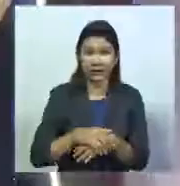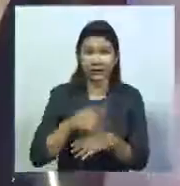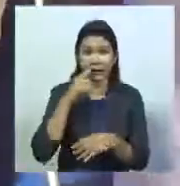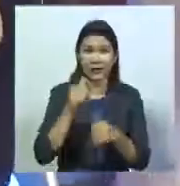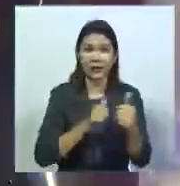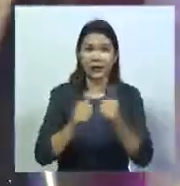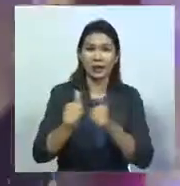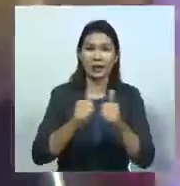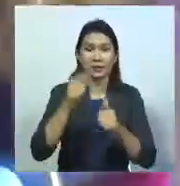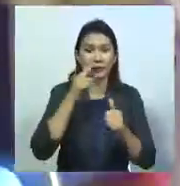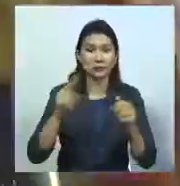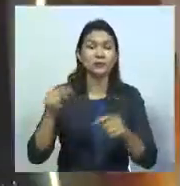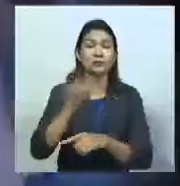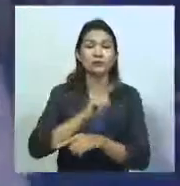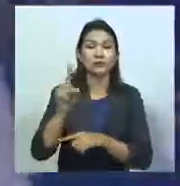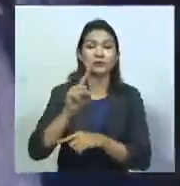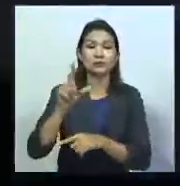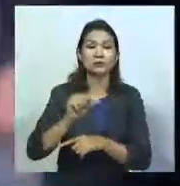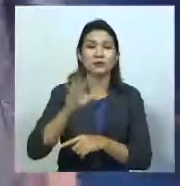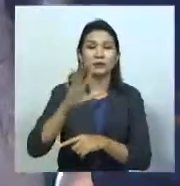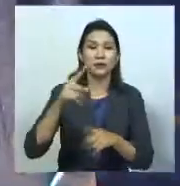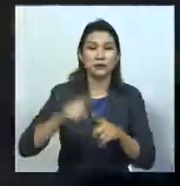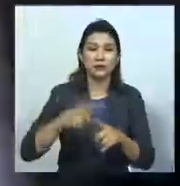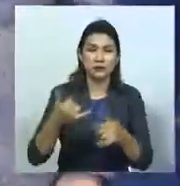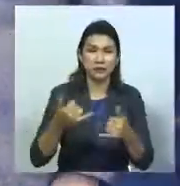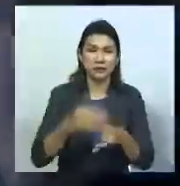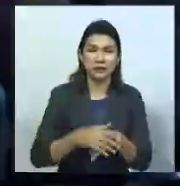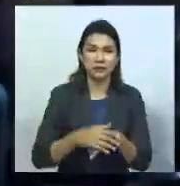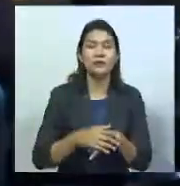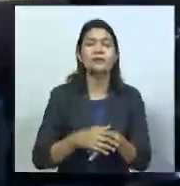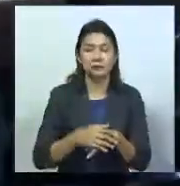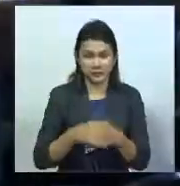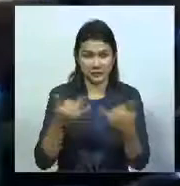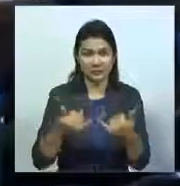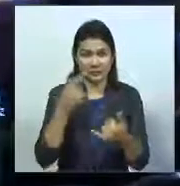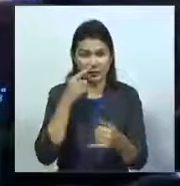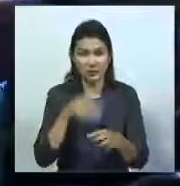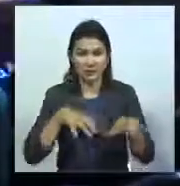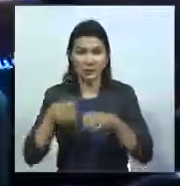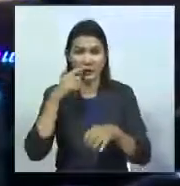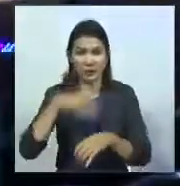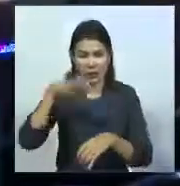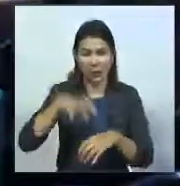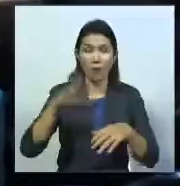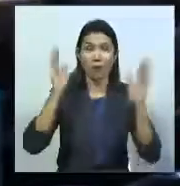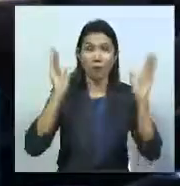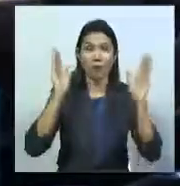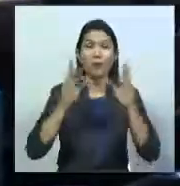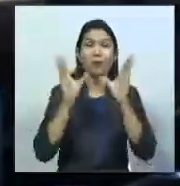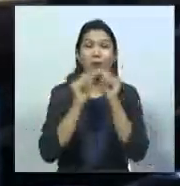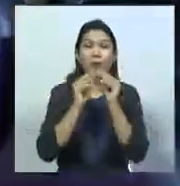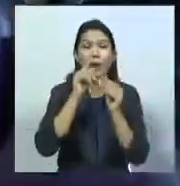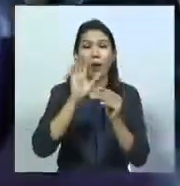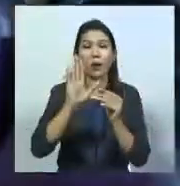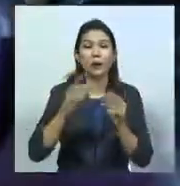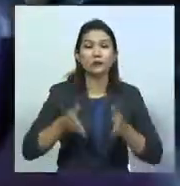นะเลิศจะแข่งขันในวันที่25สิงหาคมแล้วก็1กันยายนนี้นะคะจัดขึ้นที่หอประชุมกรมประชาสัมพันธ์ซอย